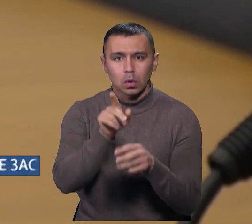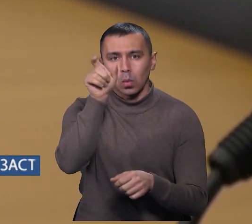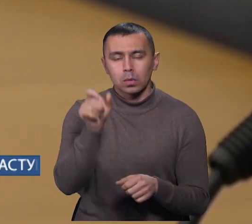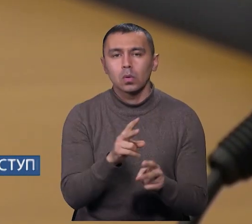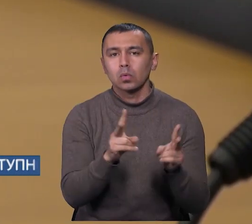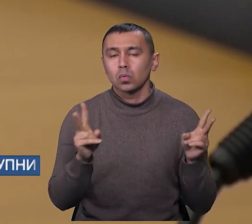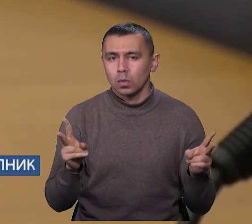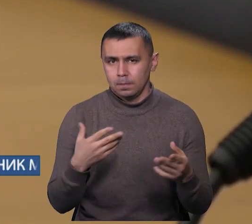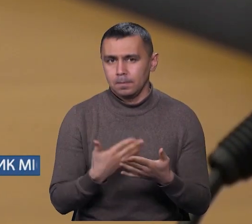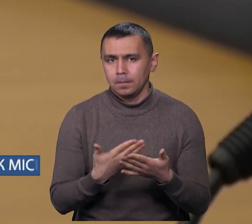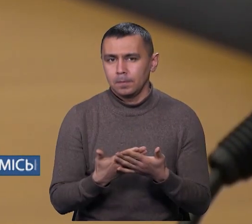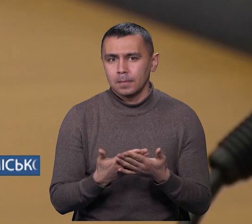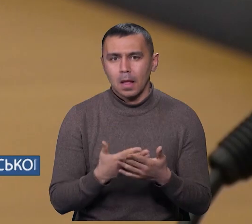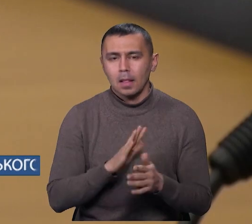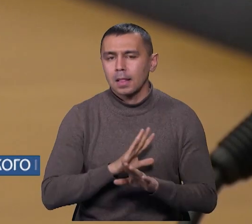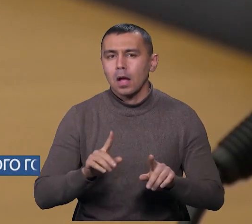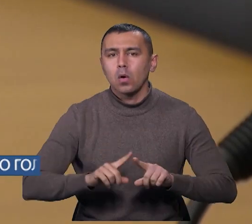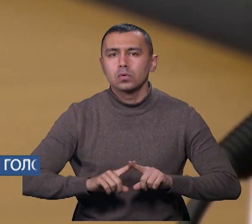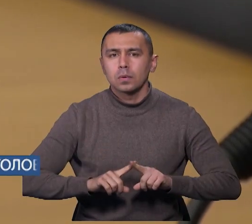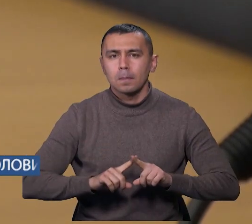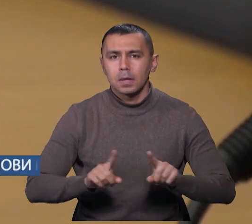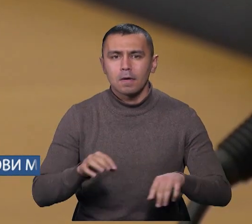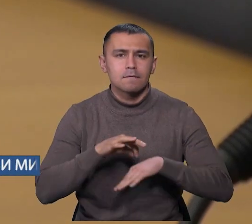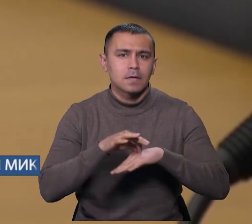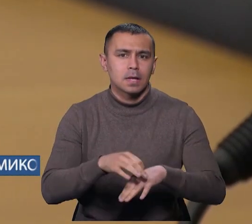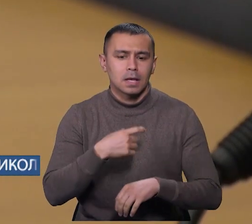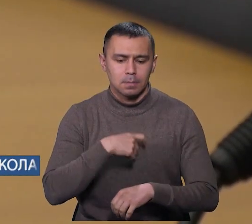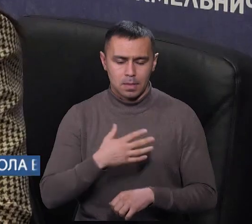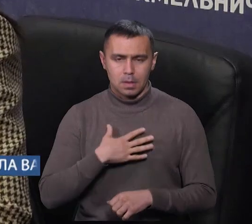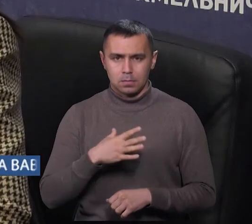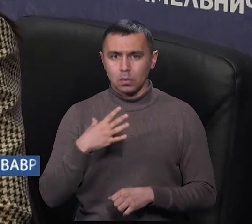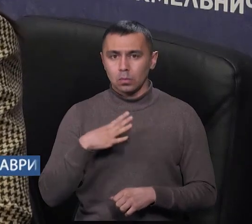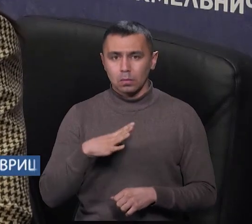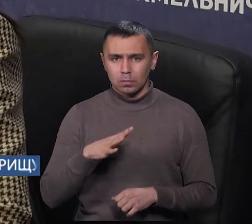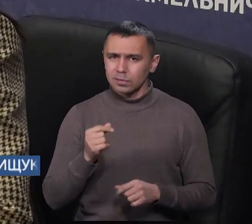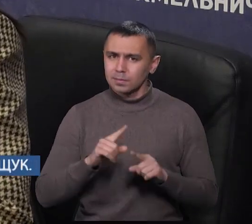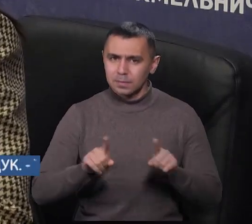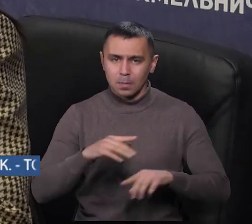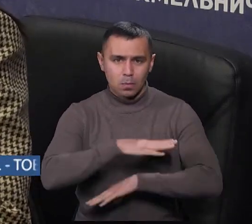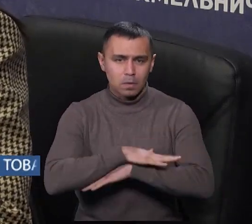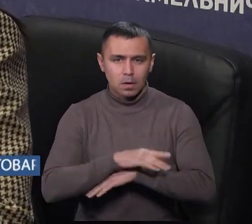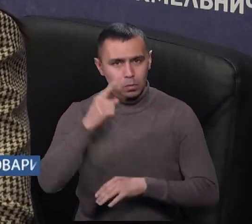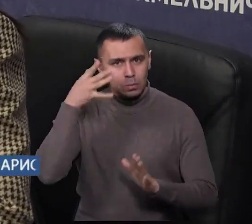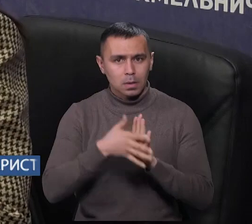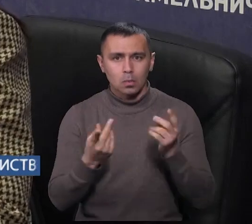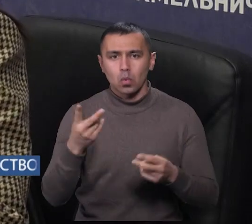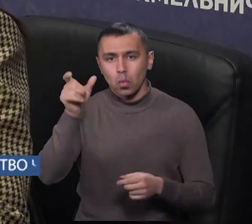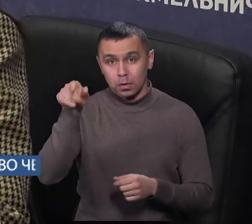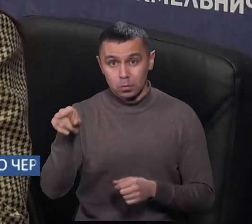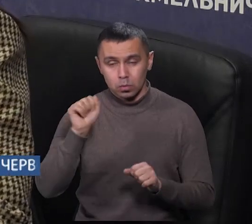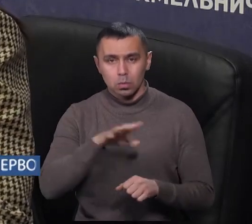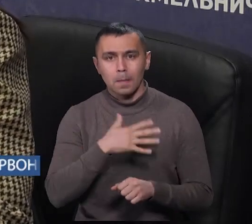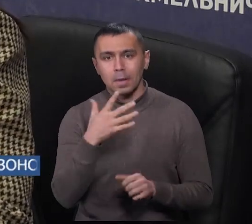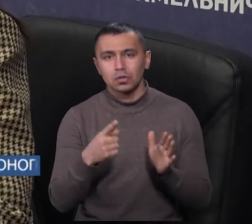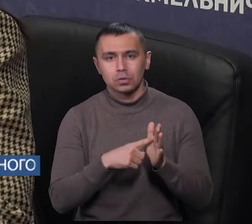яка не особливо веде себе нашим очікуванням, то потрібно розуміти, що, наприклад, у людини може бути